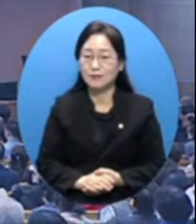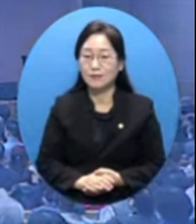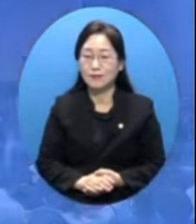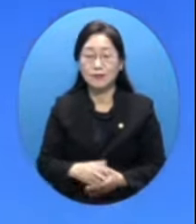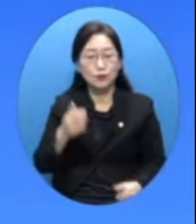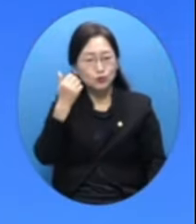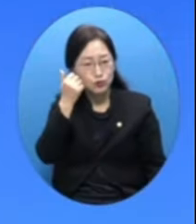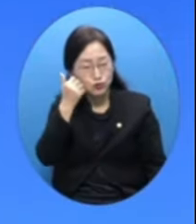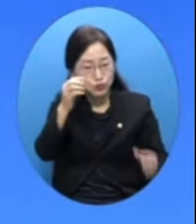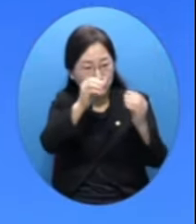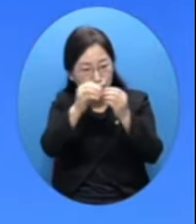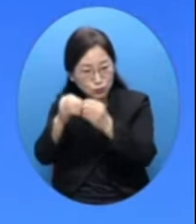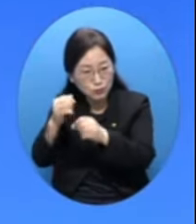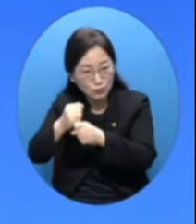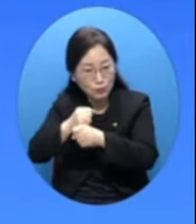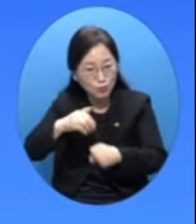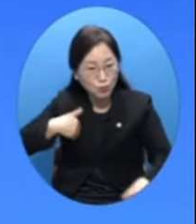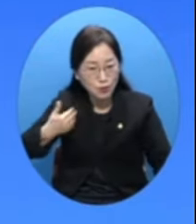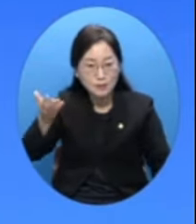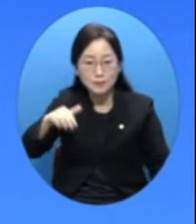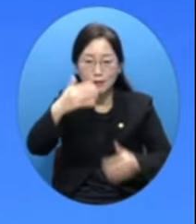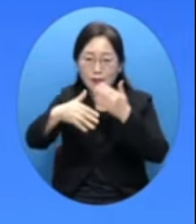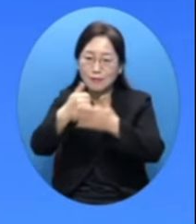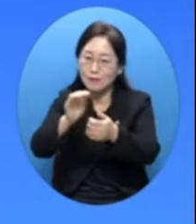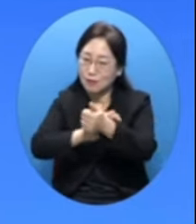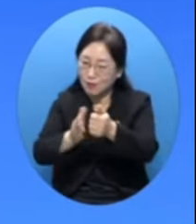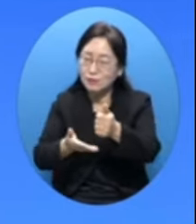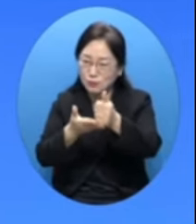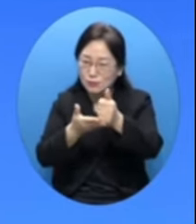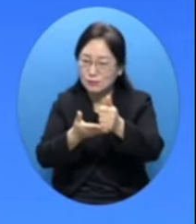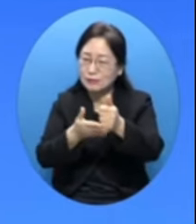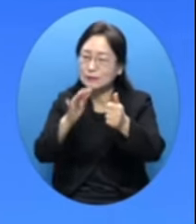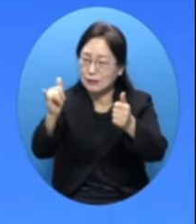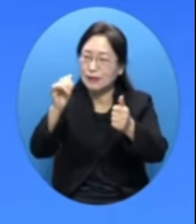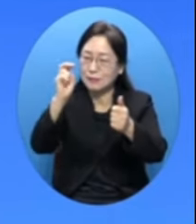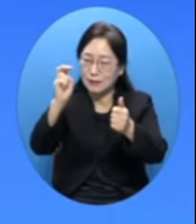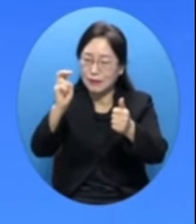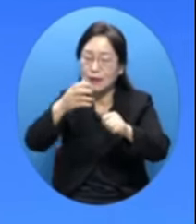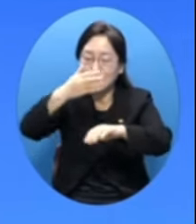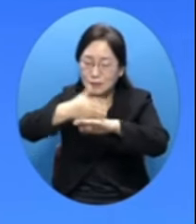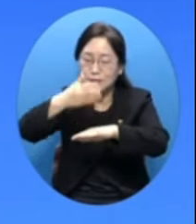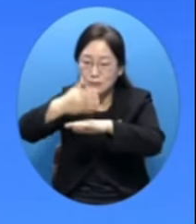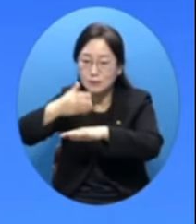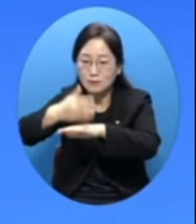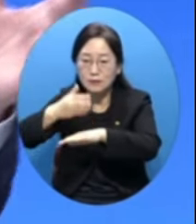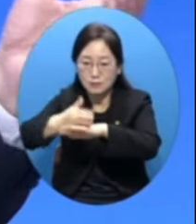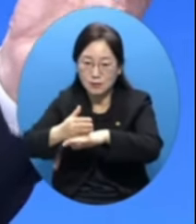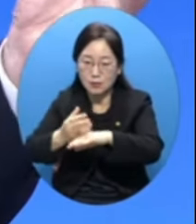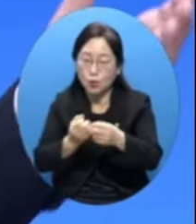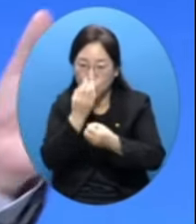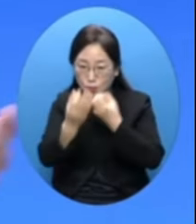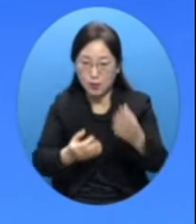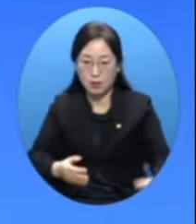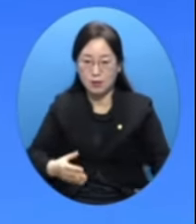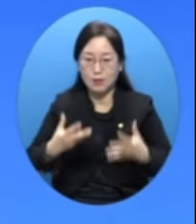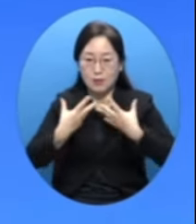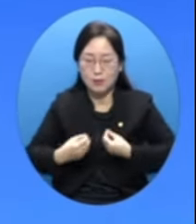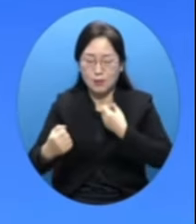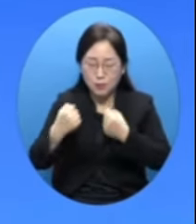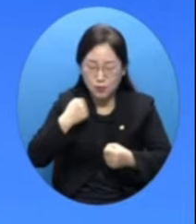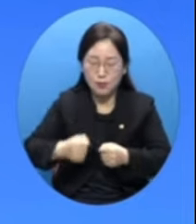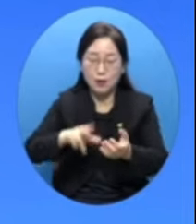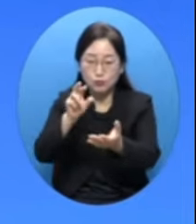누군지 몰라도 하나님을 잘 섬기는 이분이 이 구구절절 감사 고백을 했습니다. 절망 중에, 고난 중에, 문제